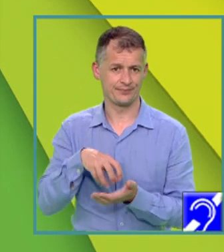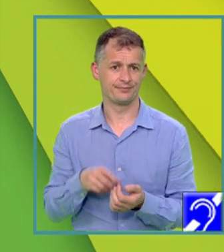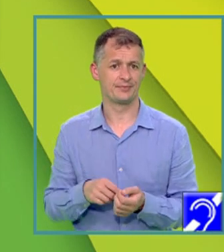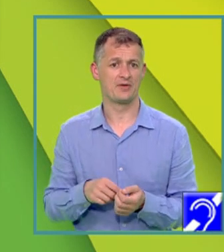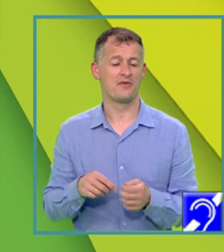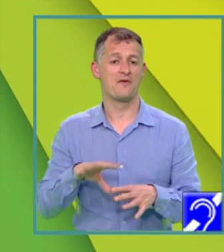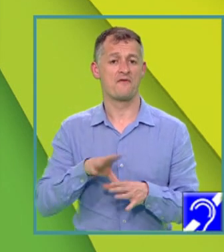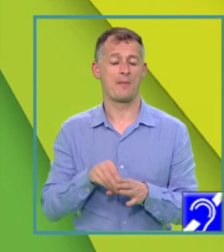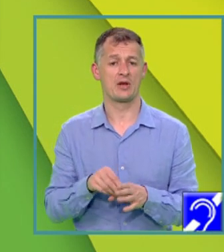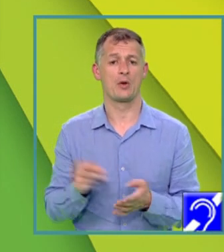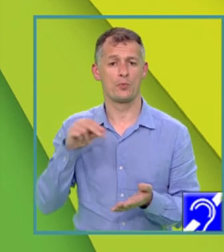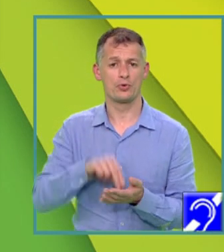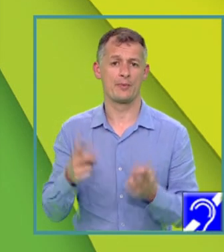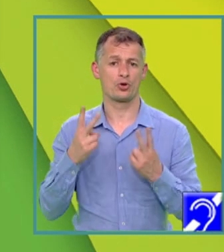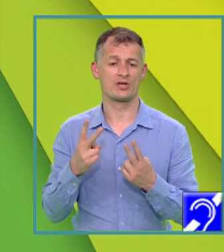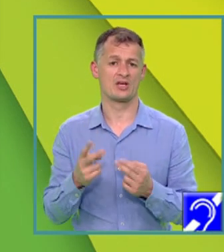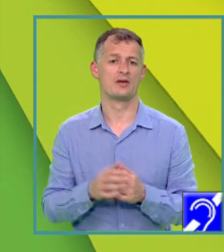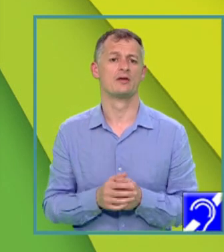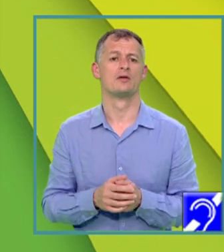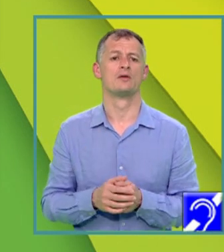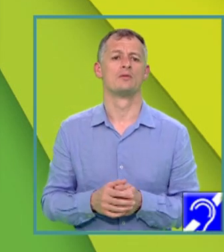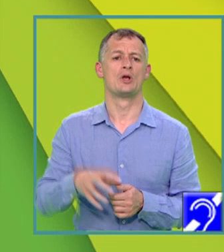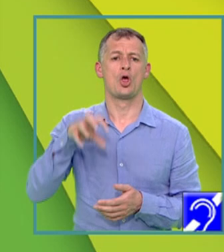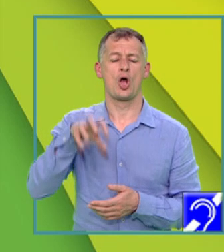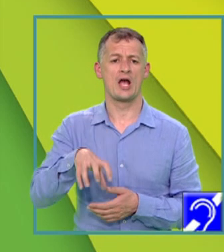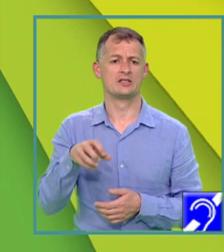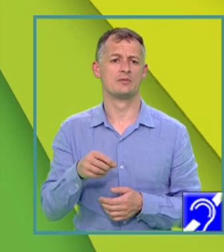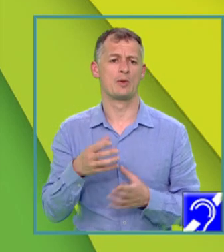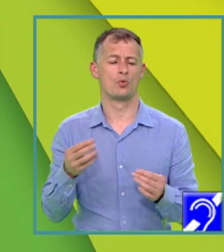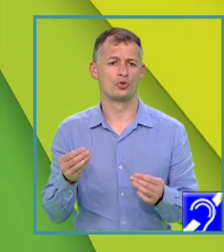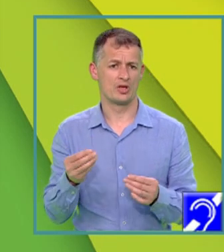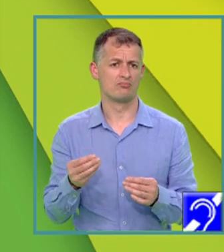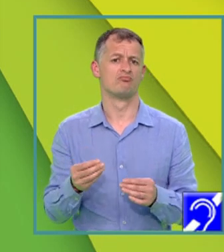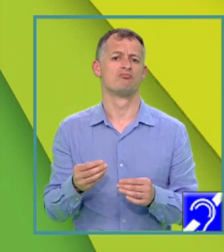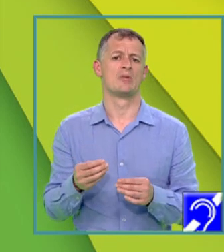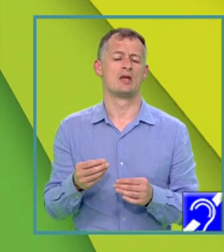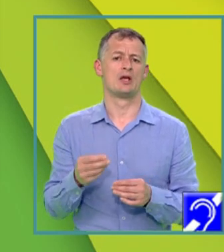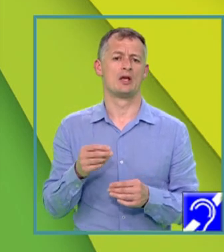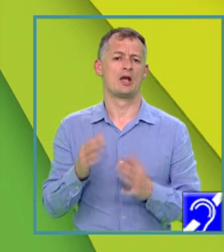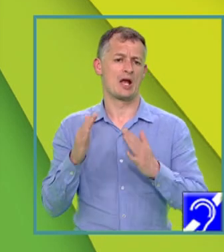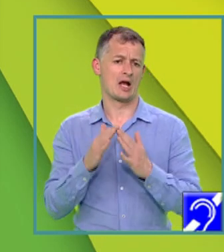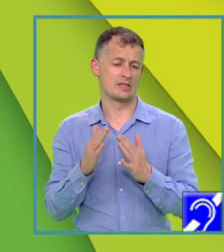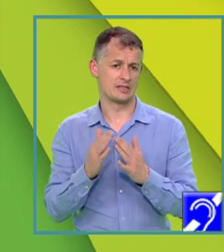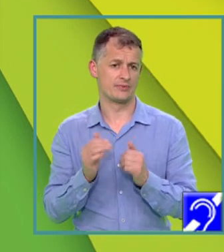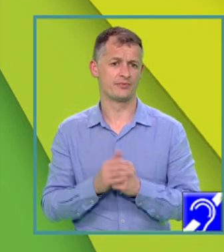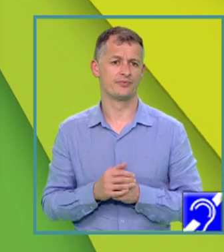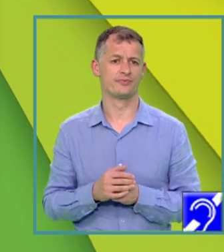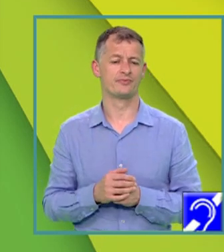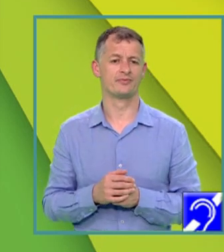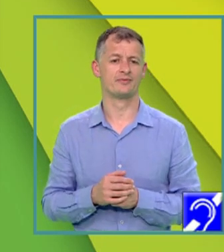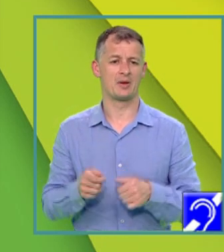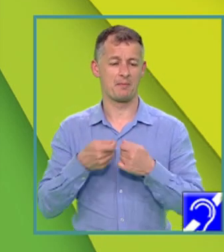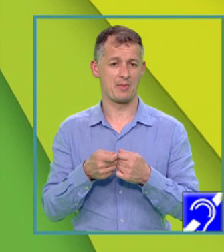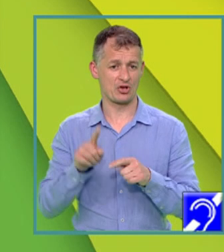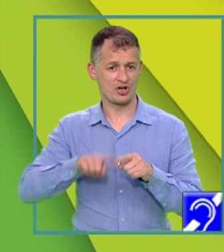pe locația a mai mult de două generații, toți membrii locuiau în aceeași gospodărie. Iată că ne stabilim